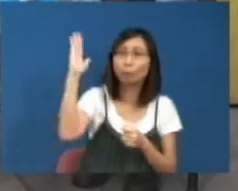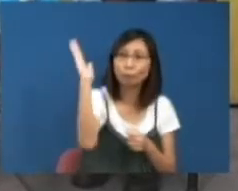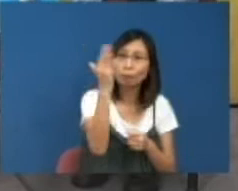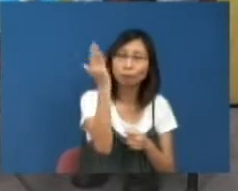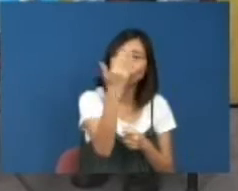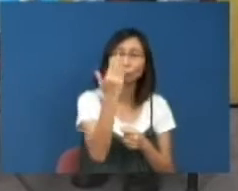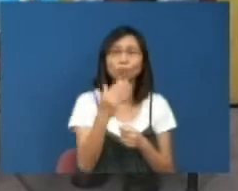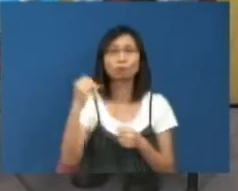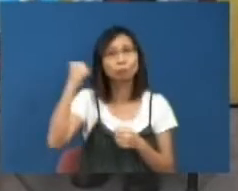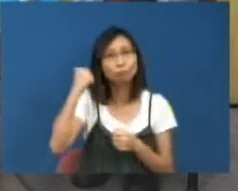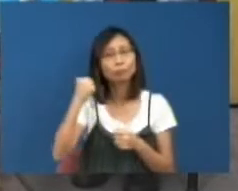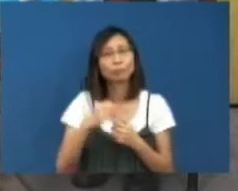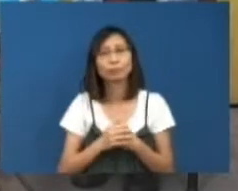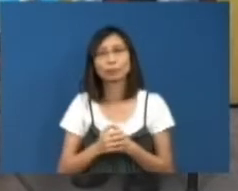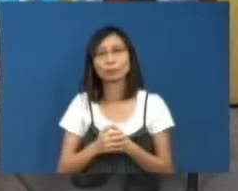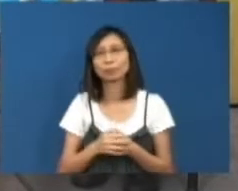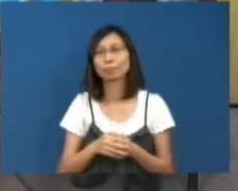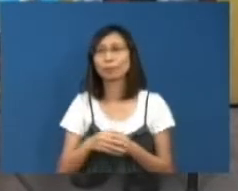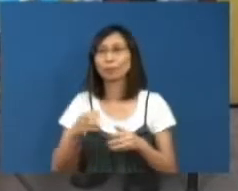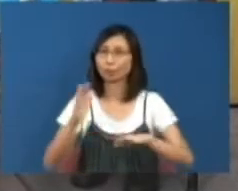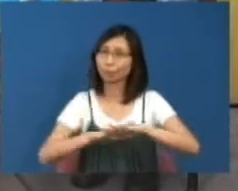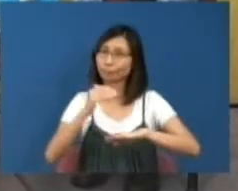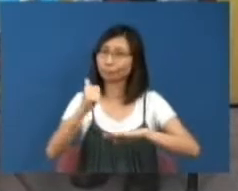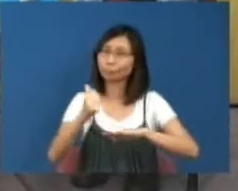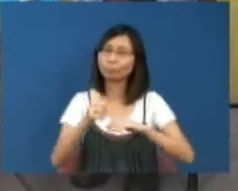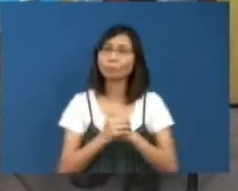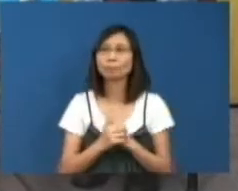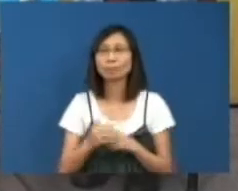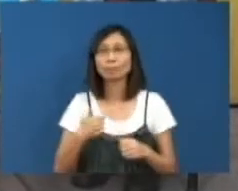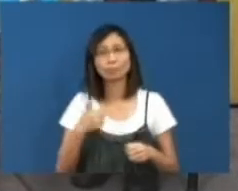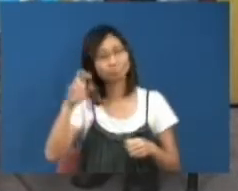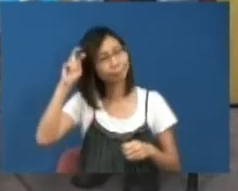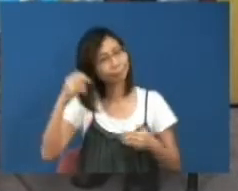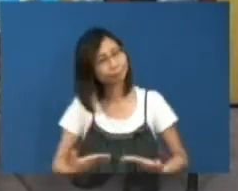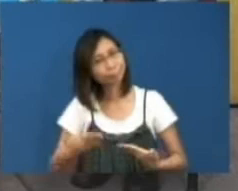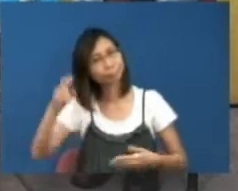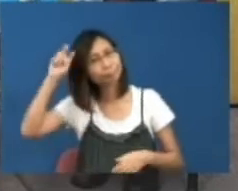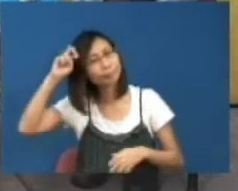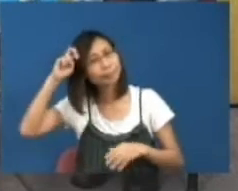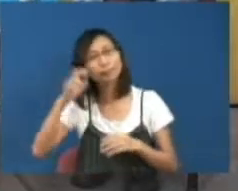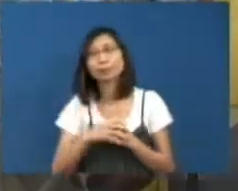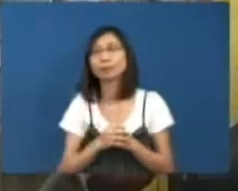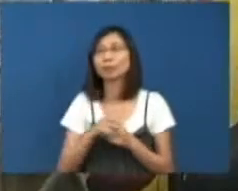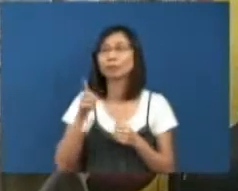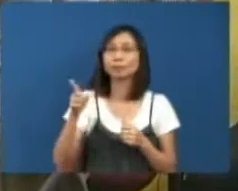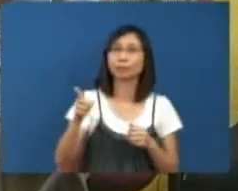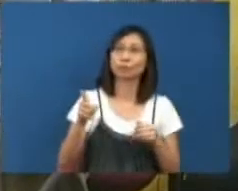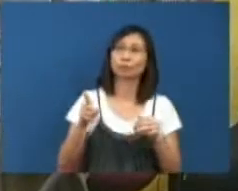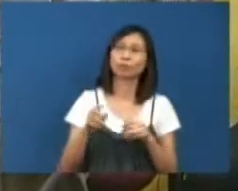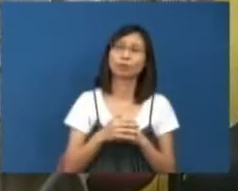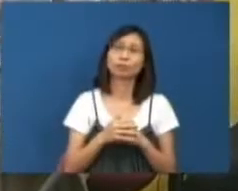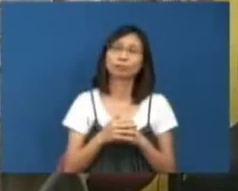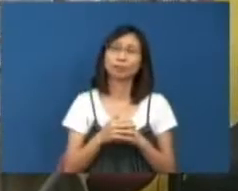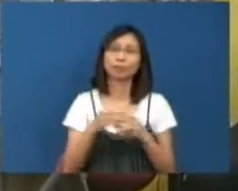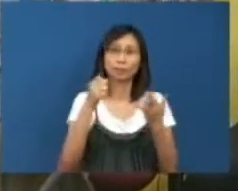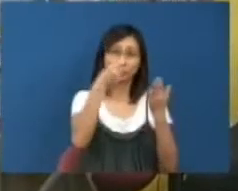都可以諗得到做得到咧，其實最有效啊嘛。 因為我而家設計呢個風力發電機咧，呢個係一種模式嚟